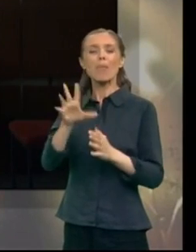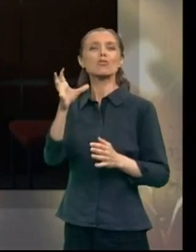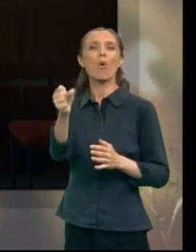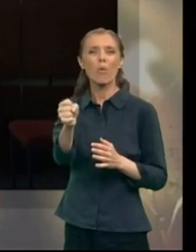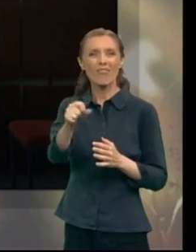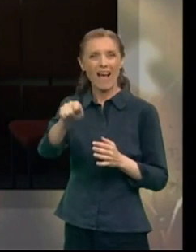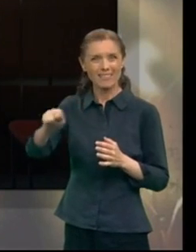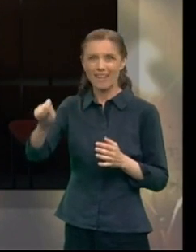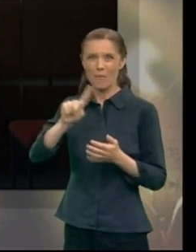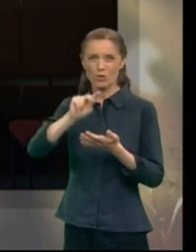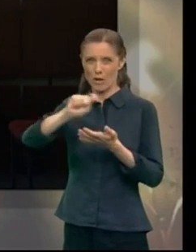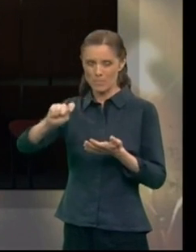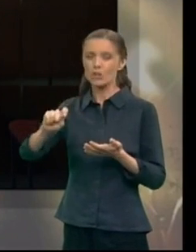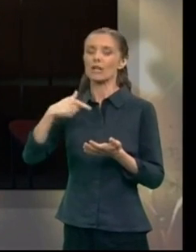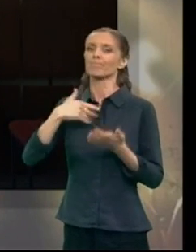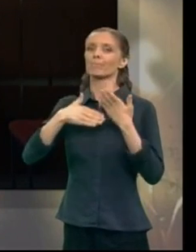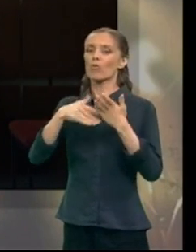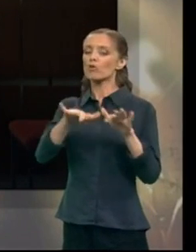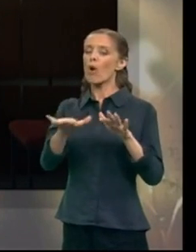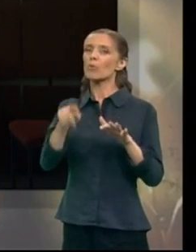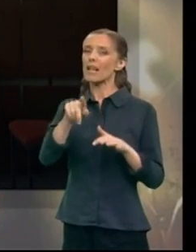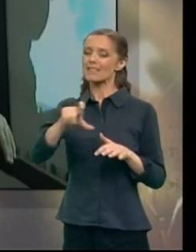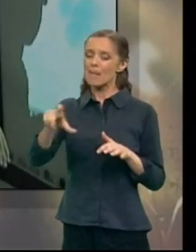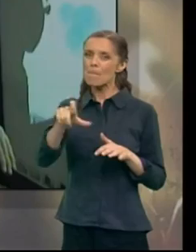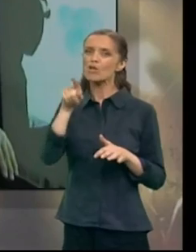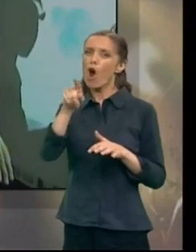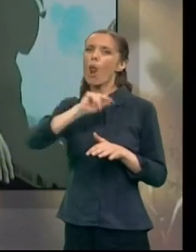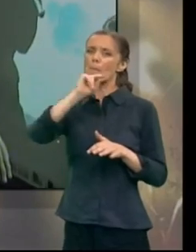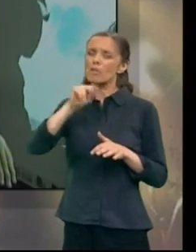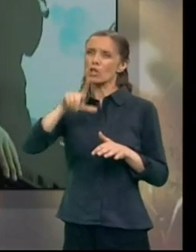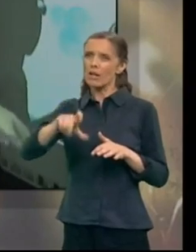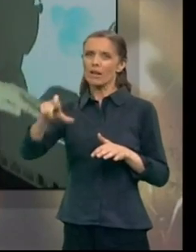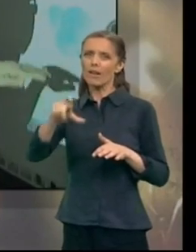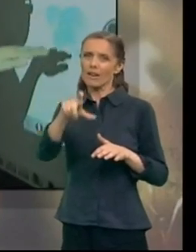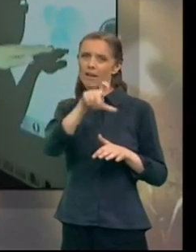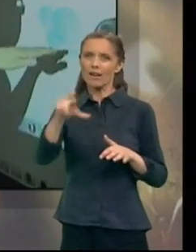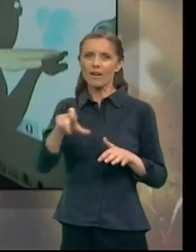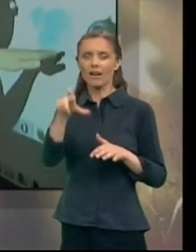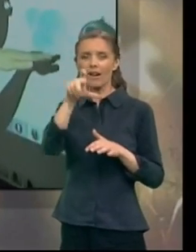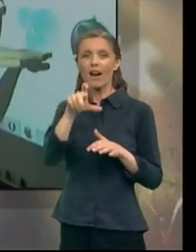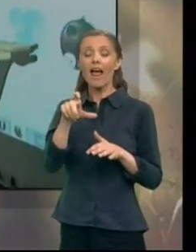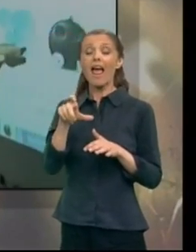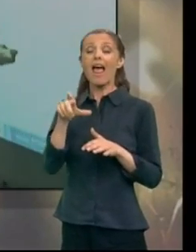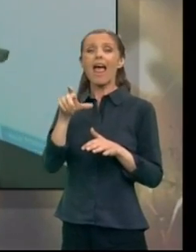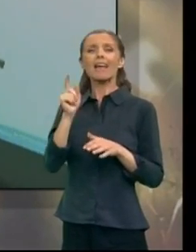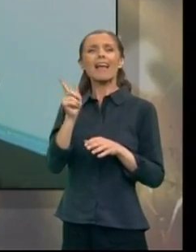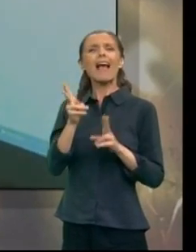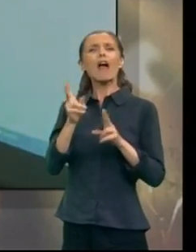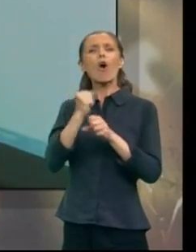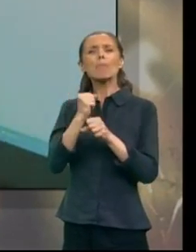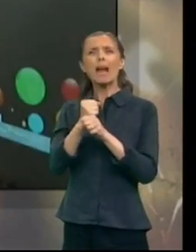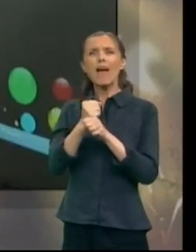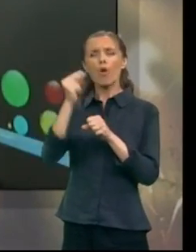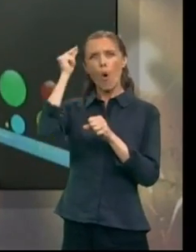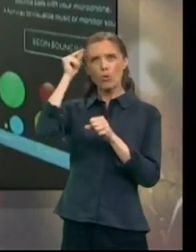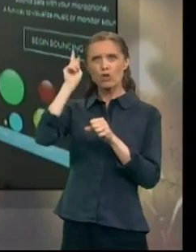pomoću kompjuterskog miša, on je pisao slova. I onda prosto kako je pravio te šablone pokreta za